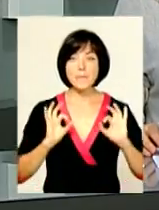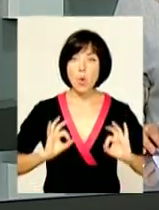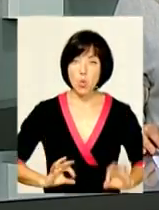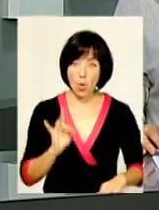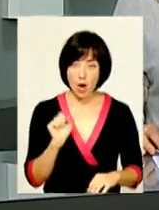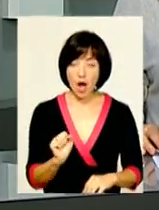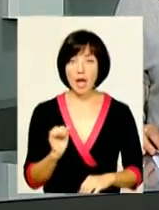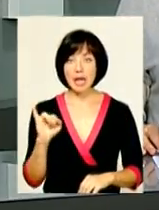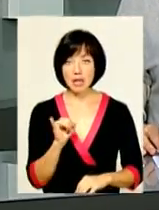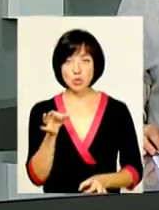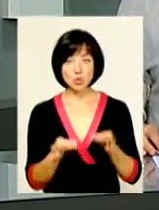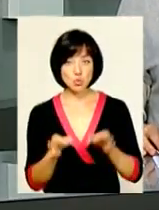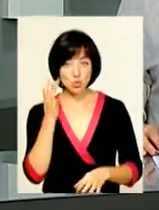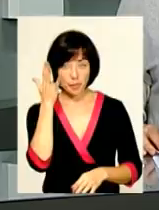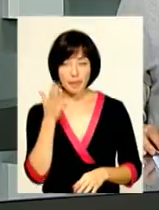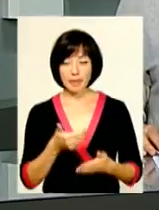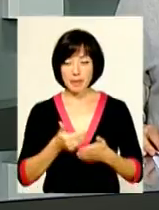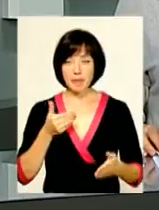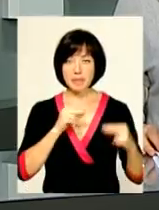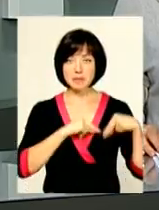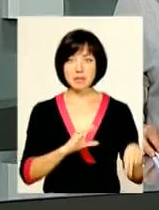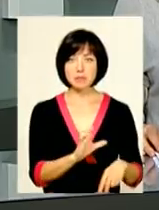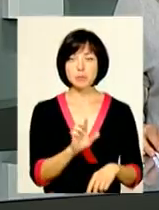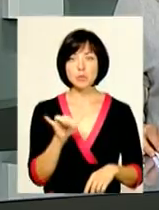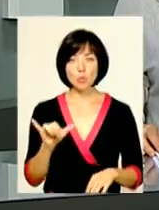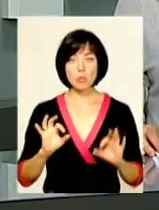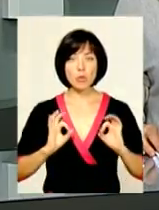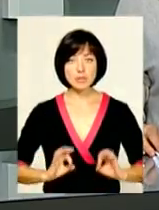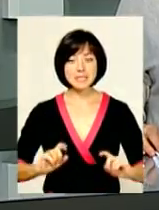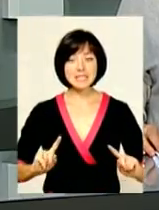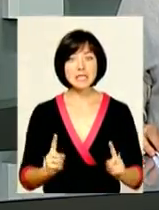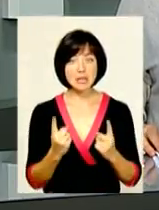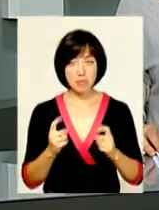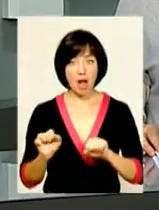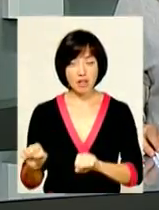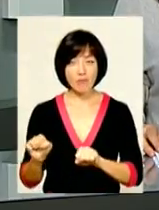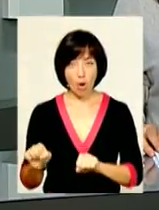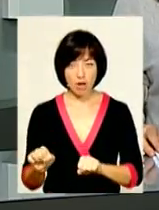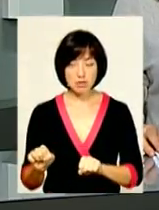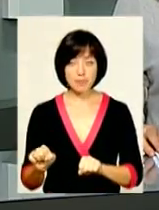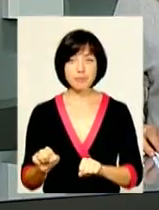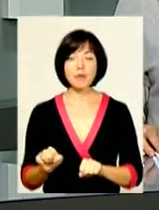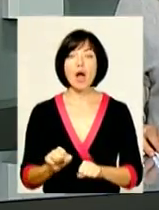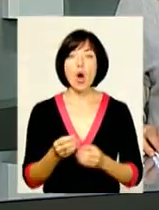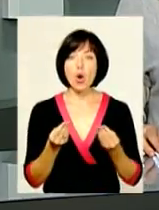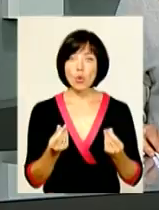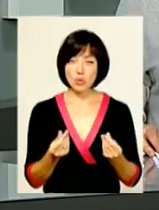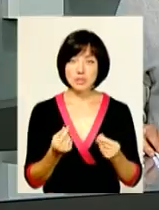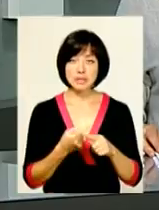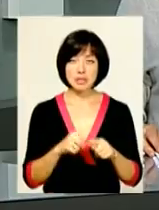та суддю. Напередодні працівники СБУ та прокуратури затримали правозахисника на гарячому. Гроші, а